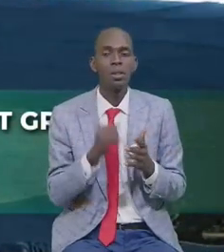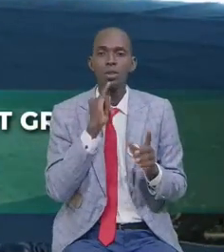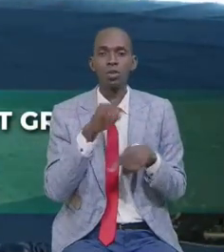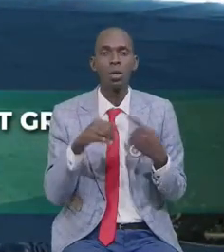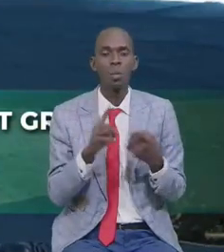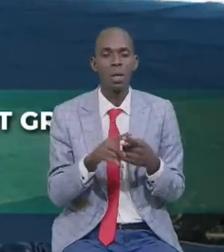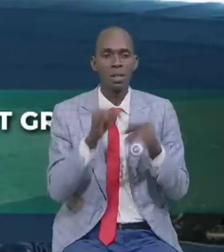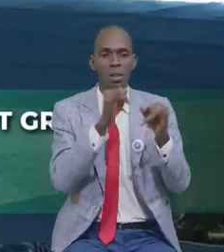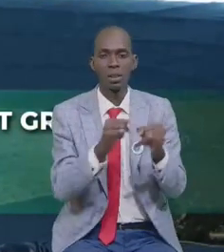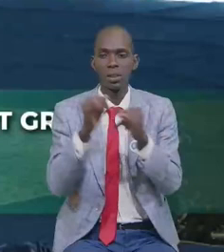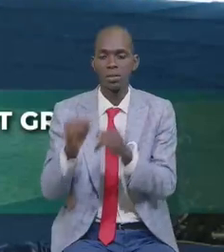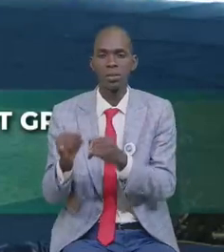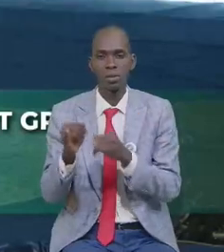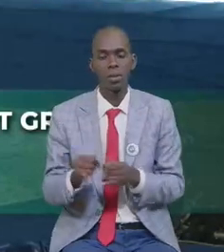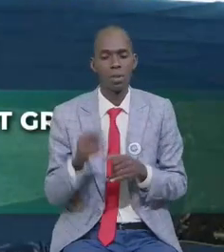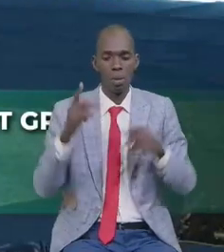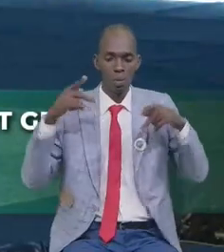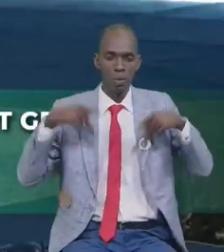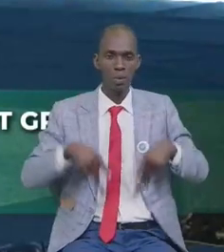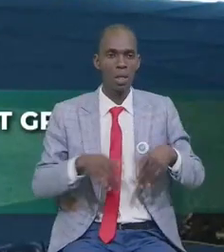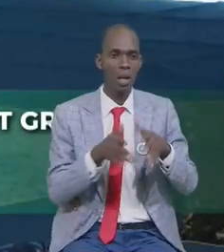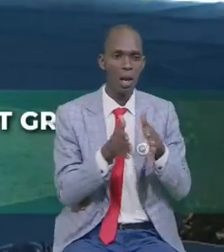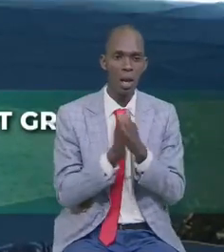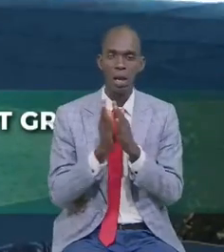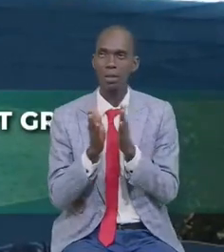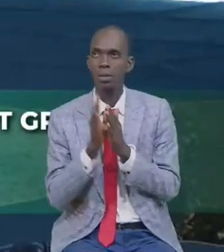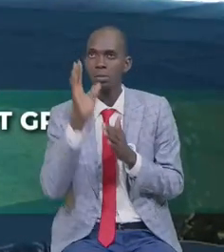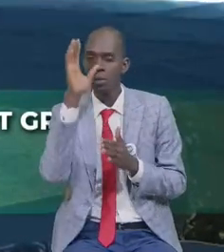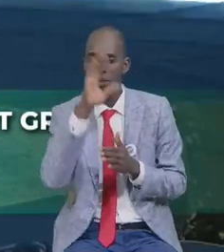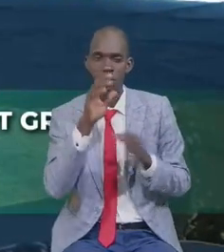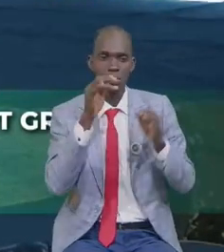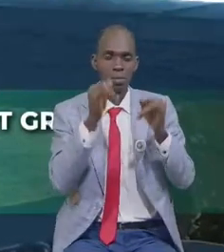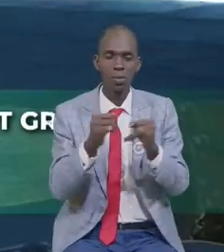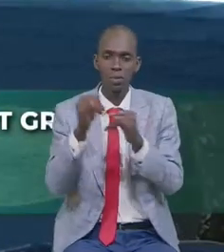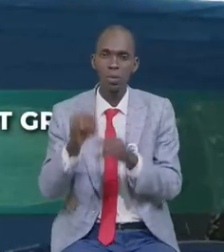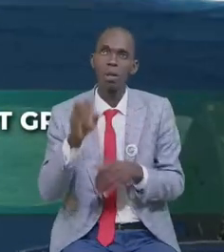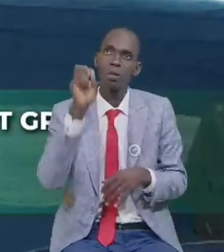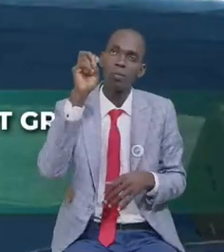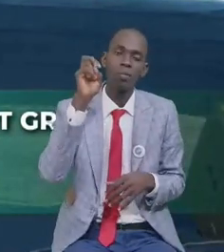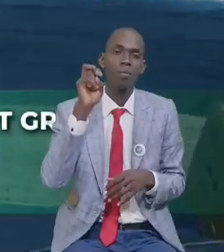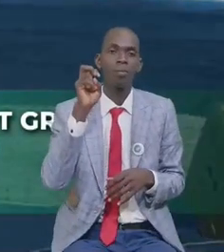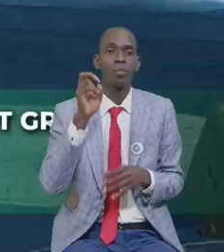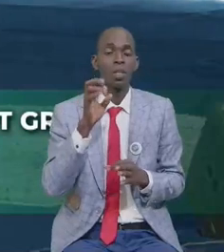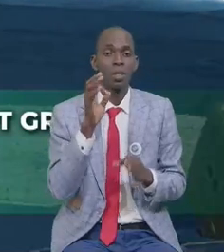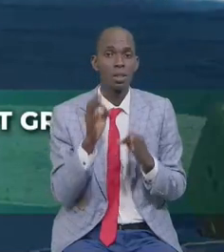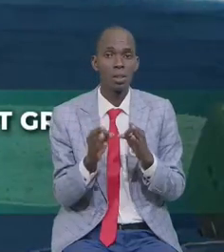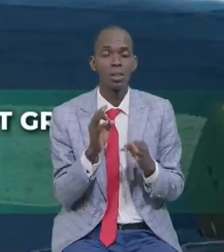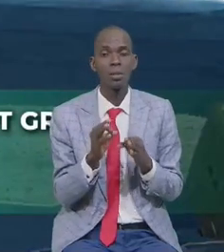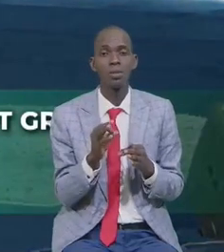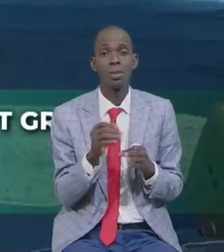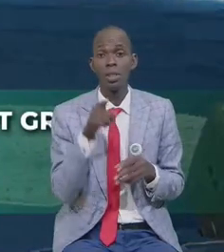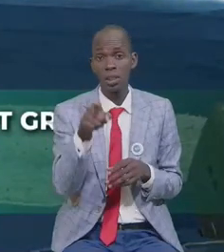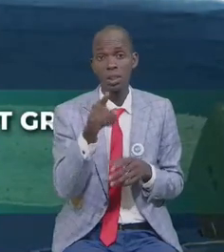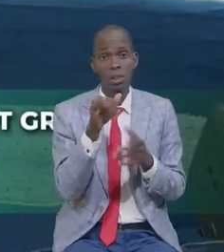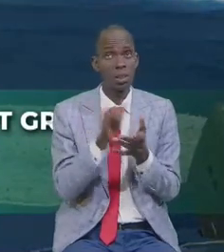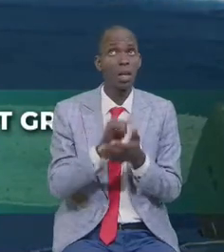Il parle de la demande individuelle, de la recherche individuelle. Il parle de frapper de façon individuelle.